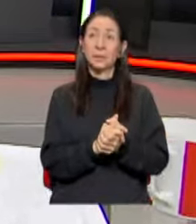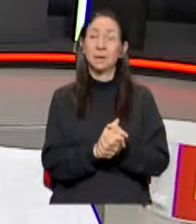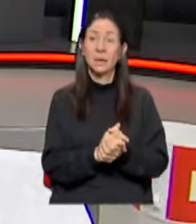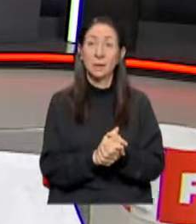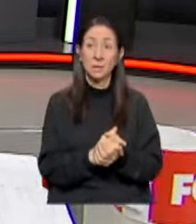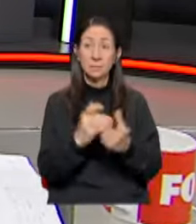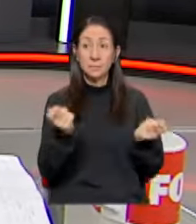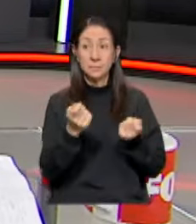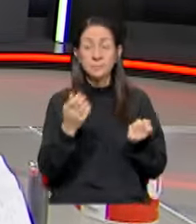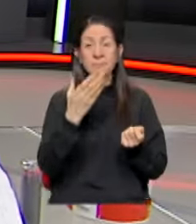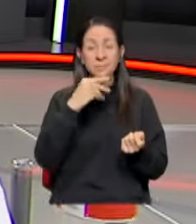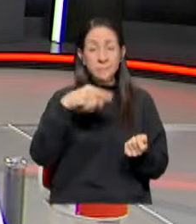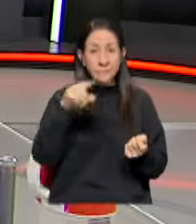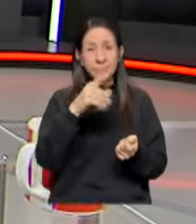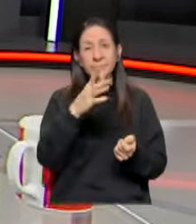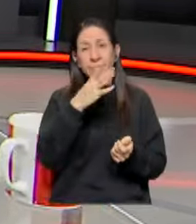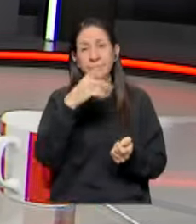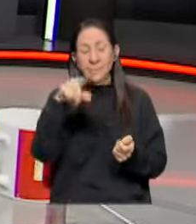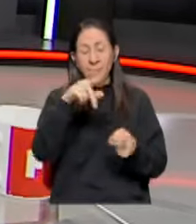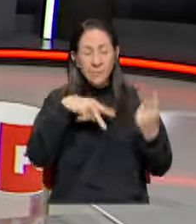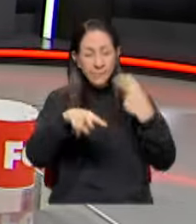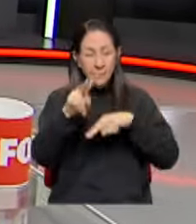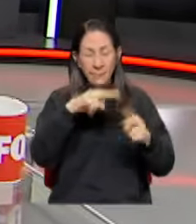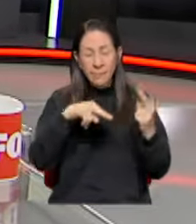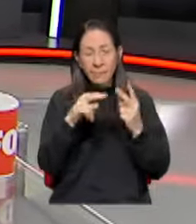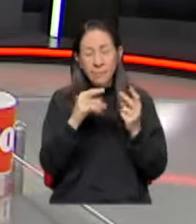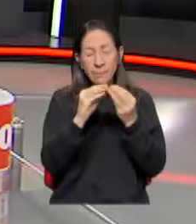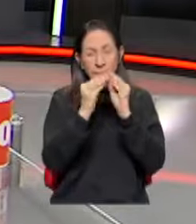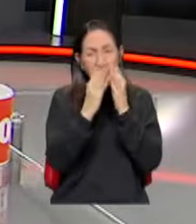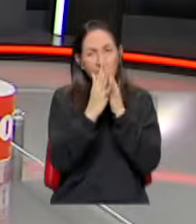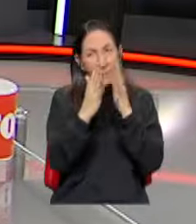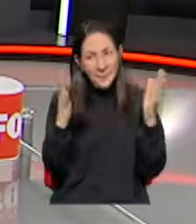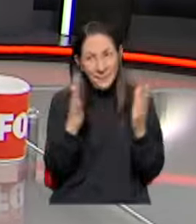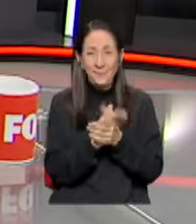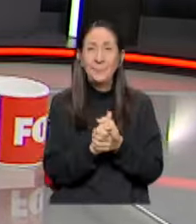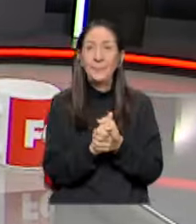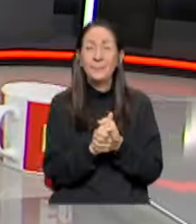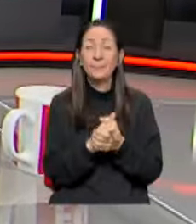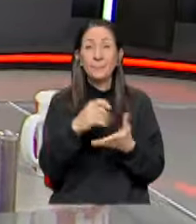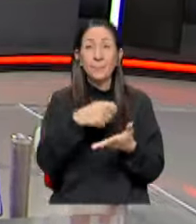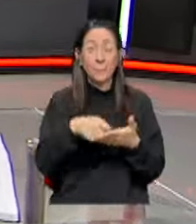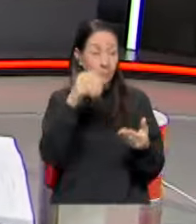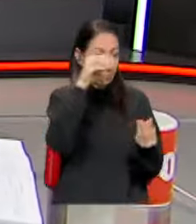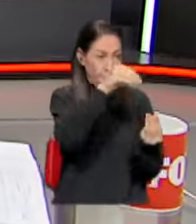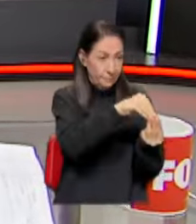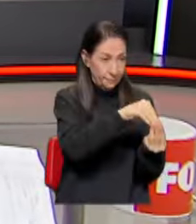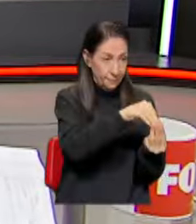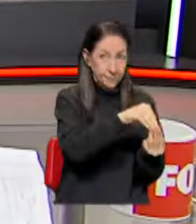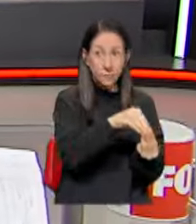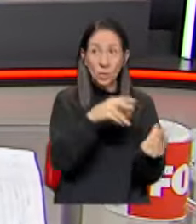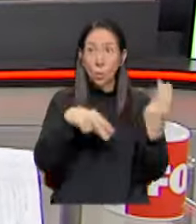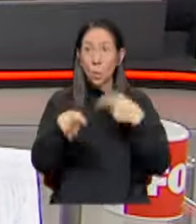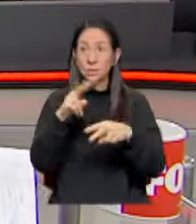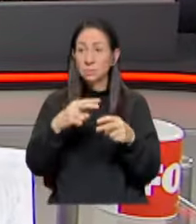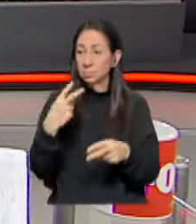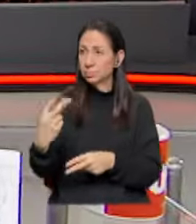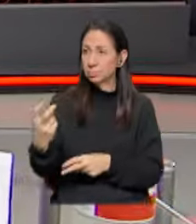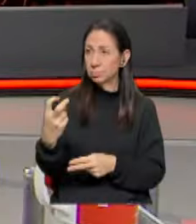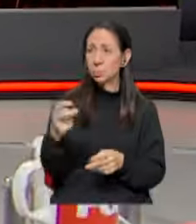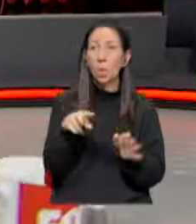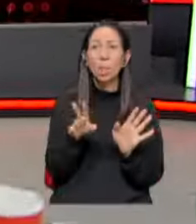Efendim çalışanların da emeklilerin de biliyorsunuz ulaşım meselesi var. Maaş zammı ulaşıma gitti, yolda